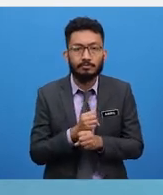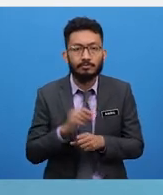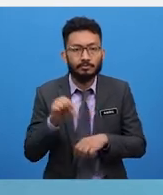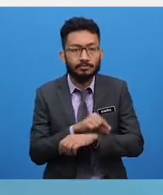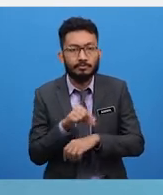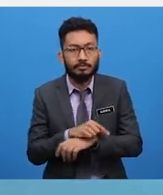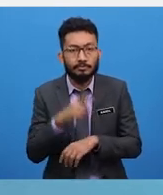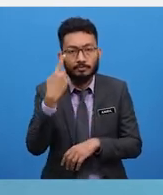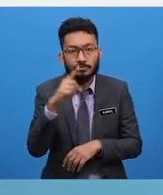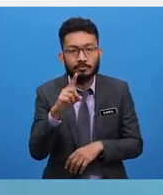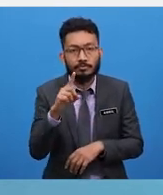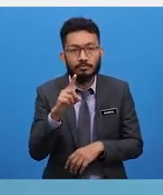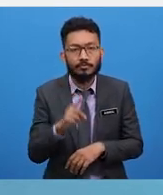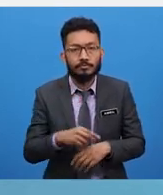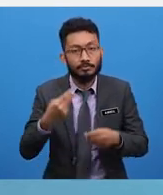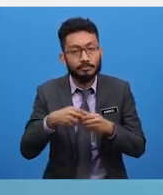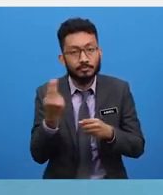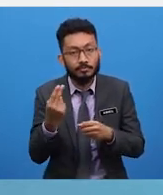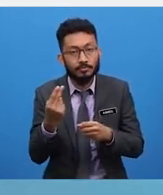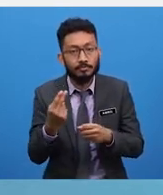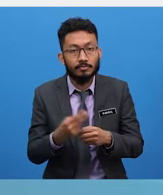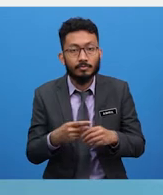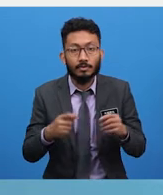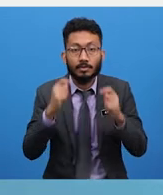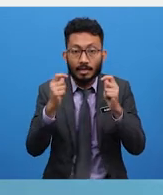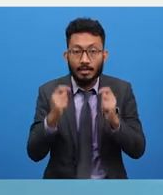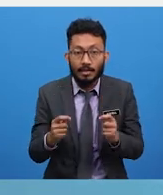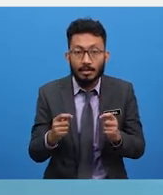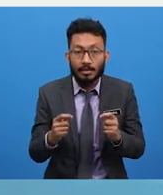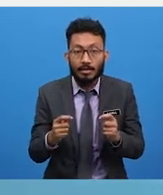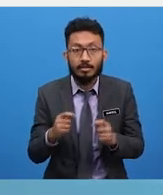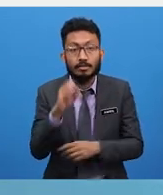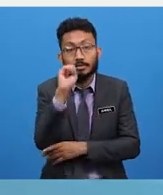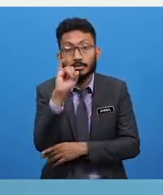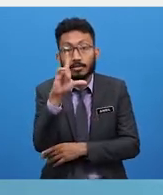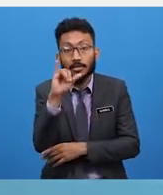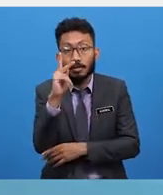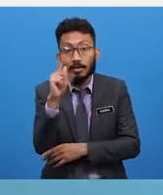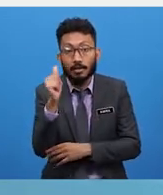digunakan untuk menghasilkan teknik silika?